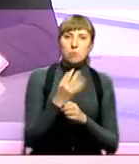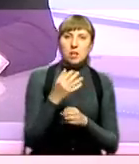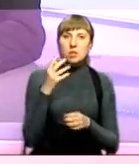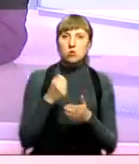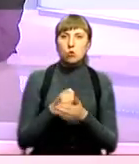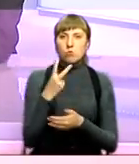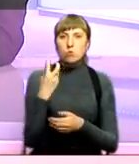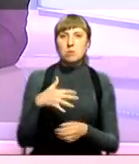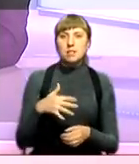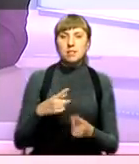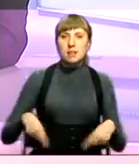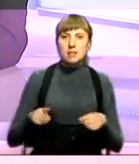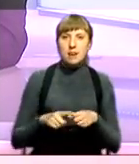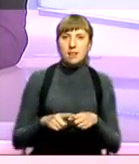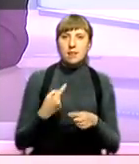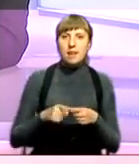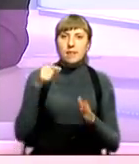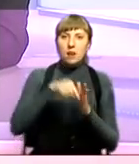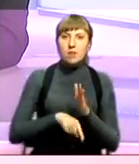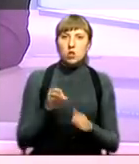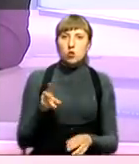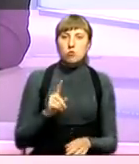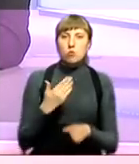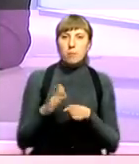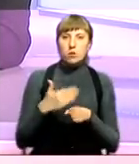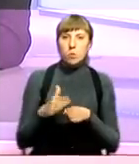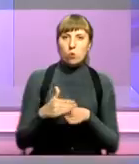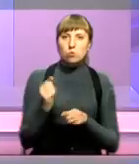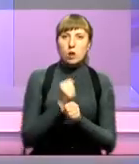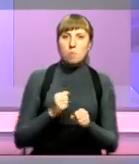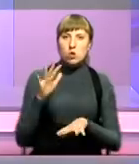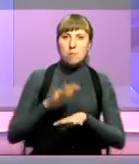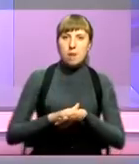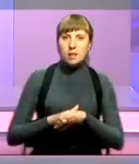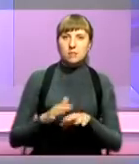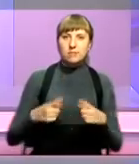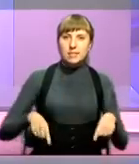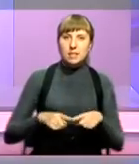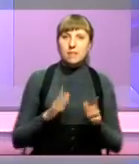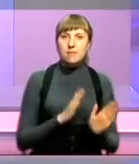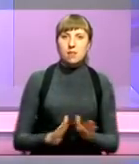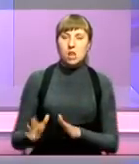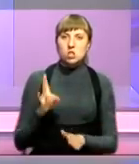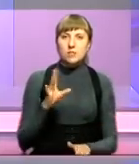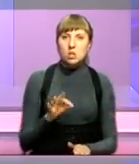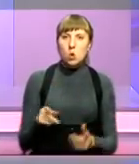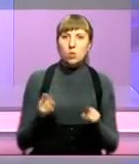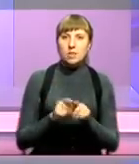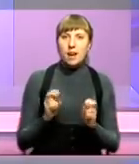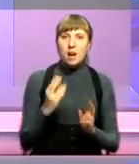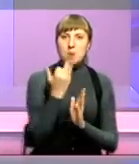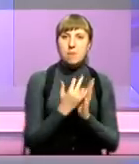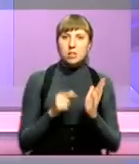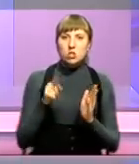250 отделений. Это говорит о том, что потихоньку работа банковского сектора налаживается, но так как перечень